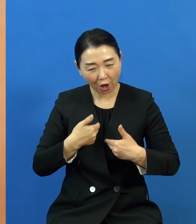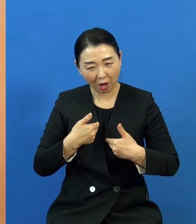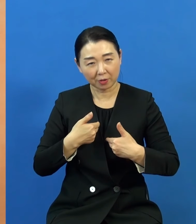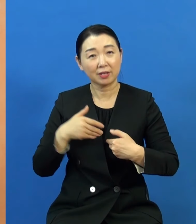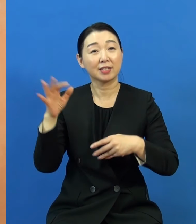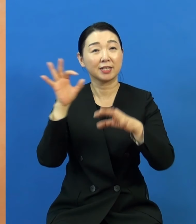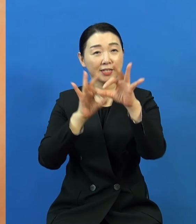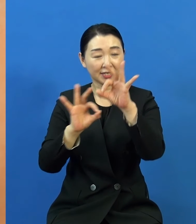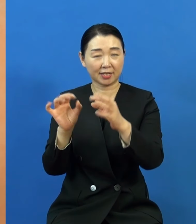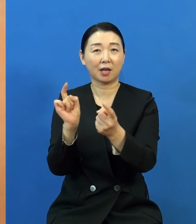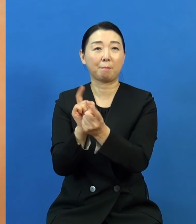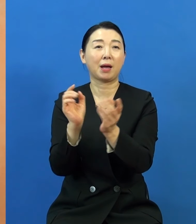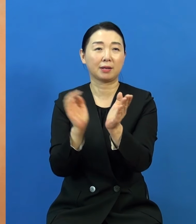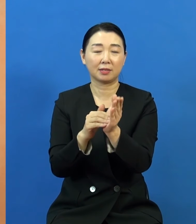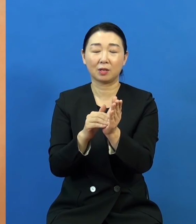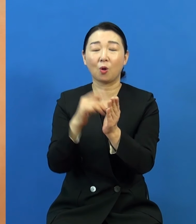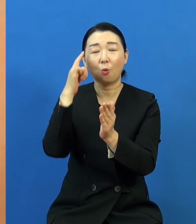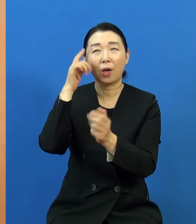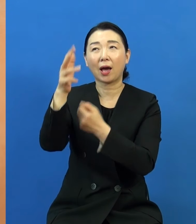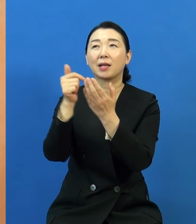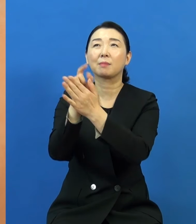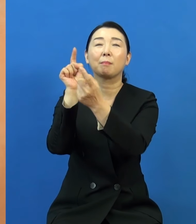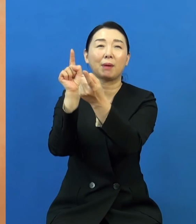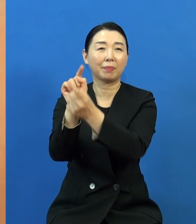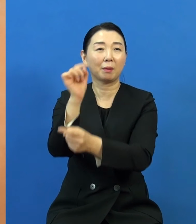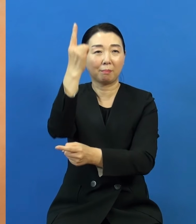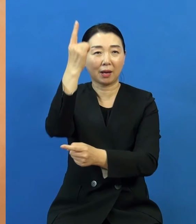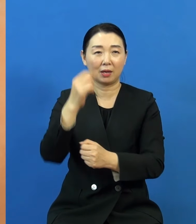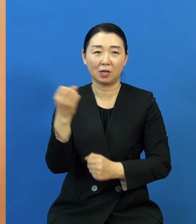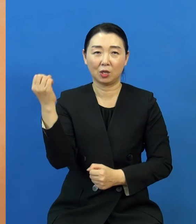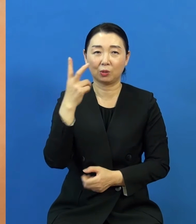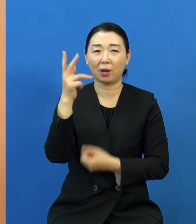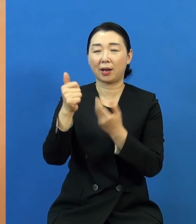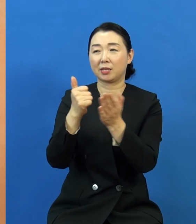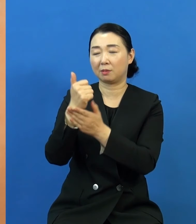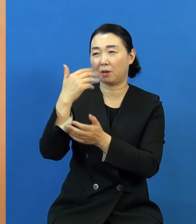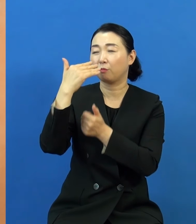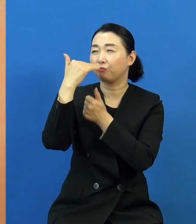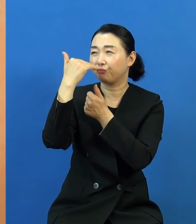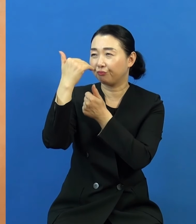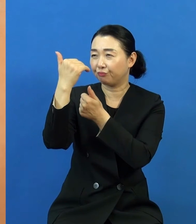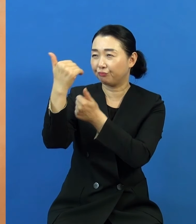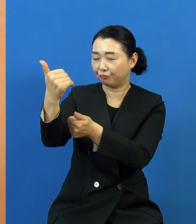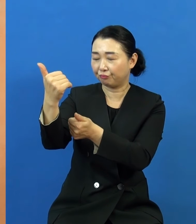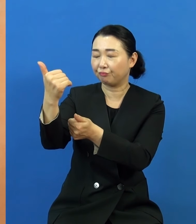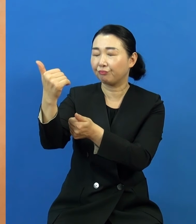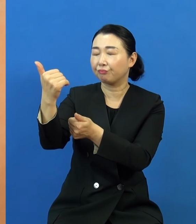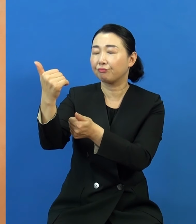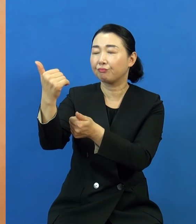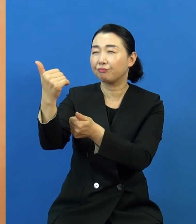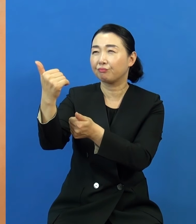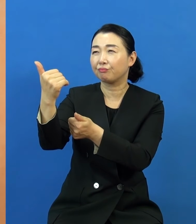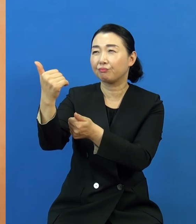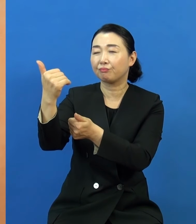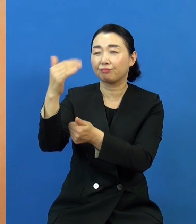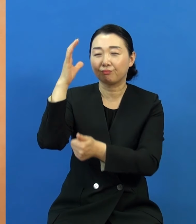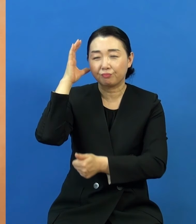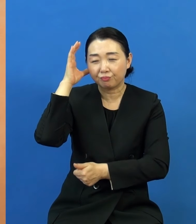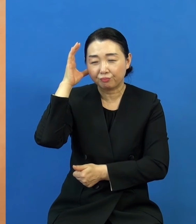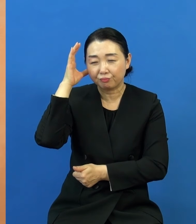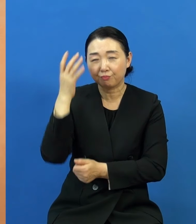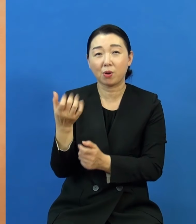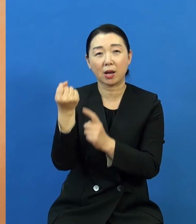만났기 때문입니다. 그리고 다시 그는 하나님의 부르심의 메시지를 들고 열방의